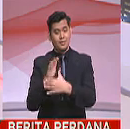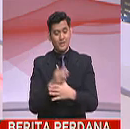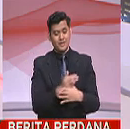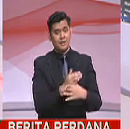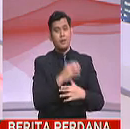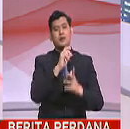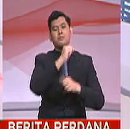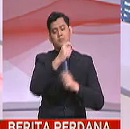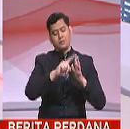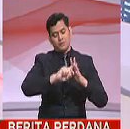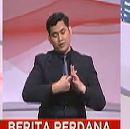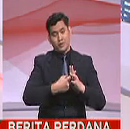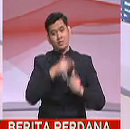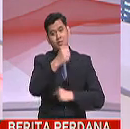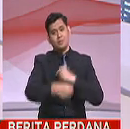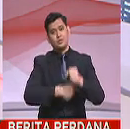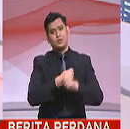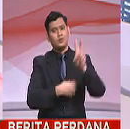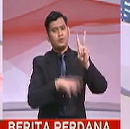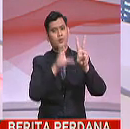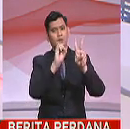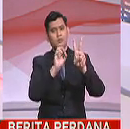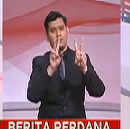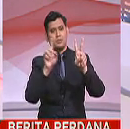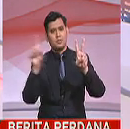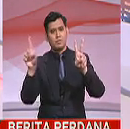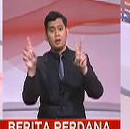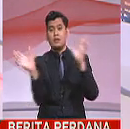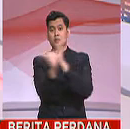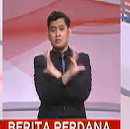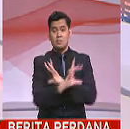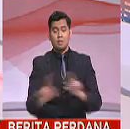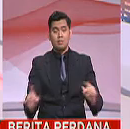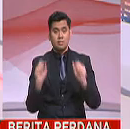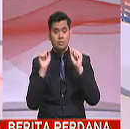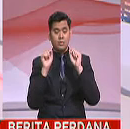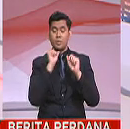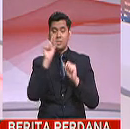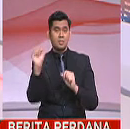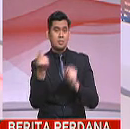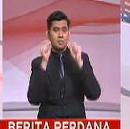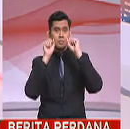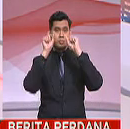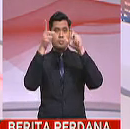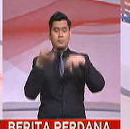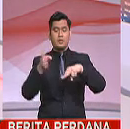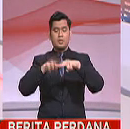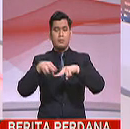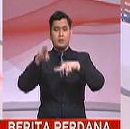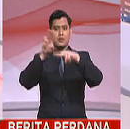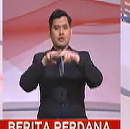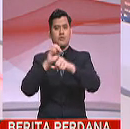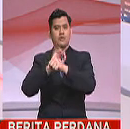Bermula tahun 2021, Sarawak bukan sahaja dikejutkan dengan peningkatan kes COVID-19, malah turut